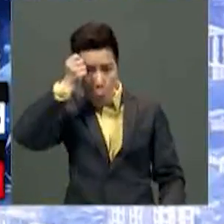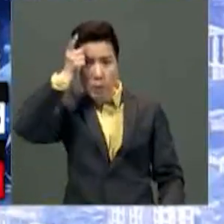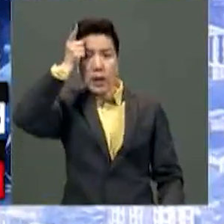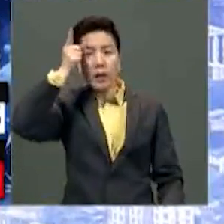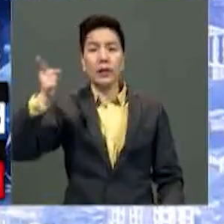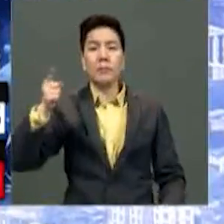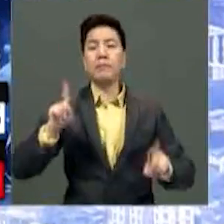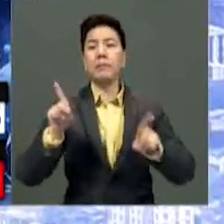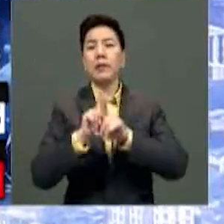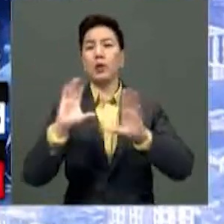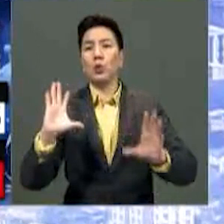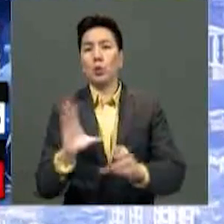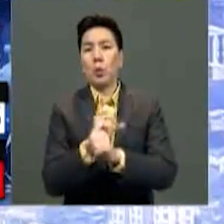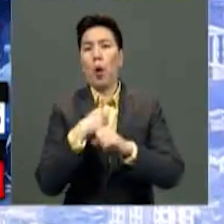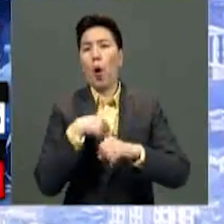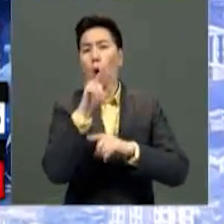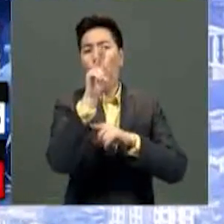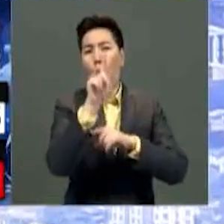เอกานะครับซึ่งทางด้านโน้นก็รับทราบแล้วก็เข้าใจดีนะครับโดยสรุป6